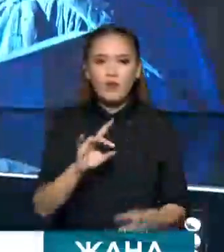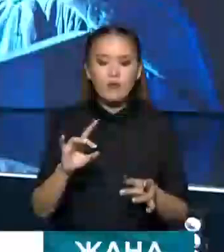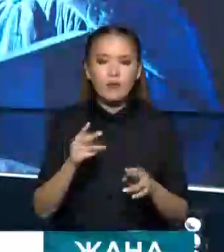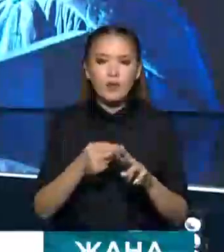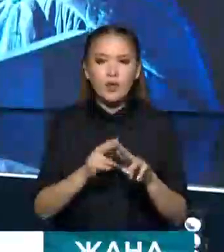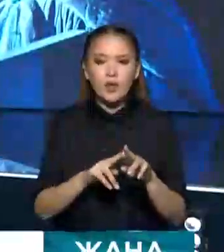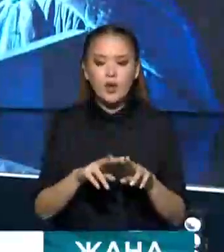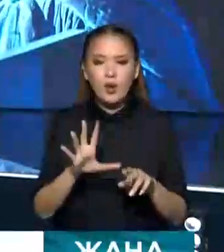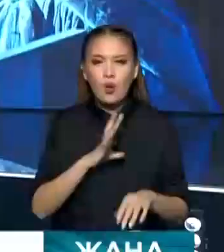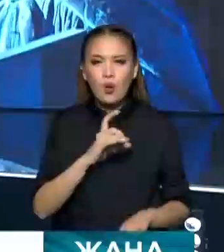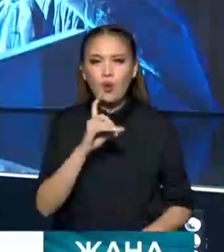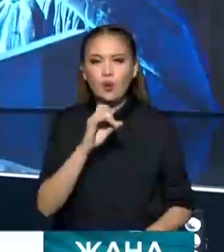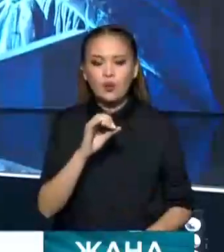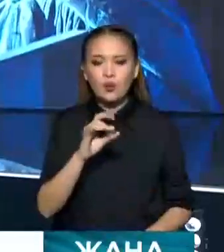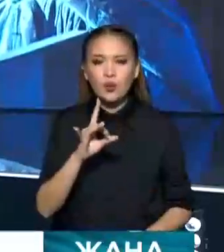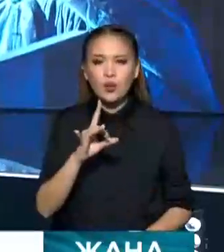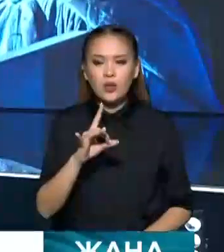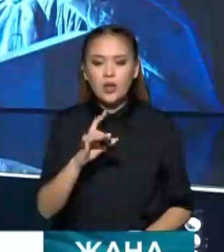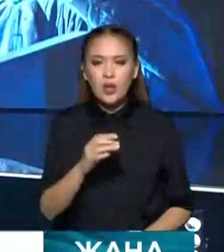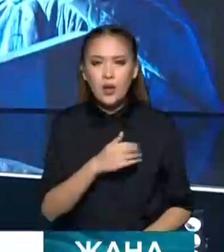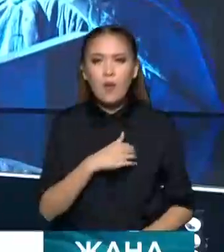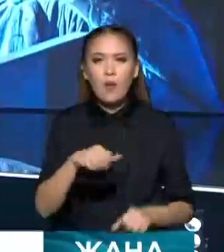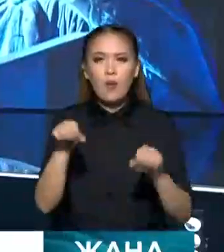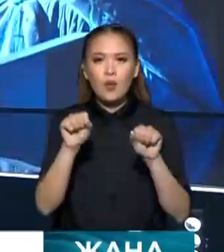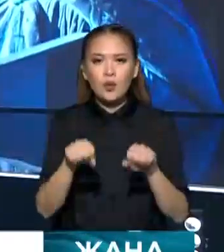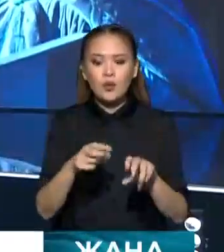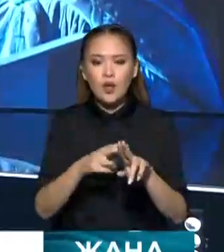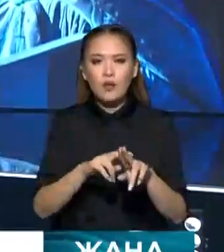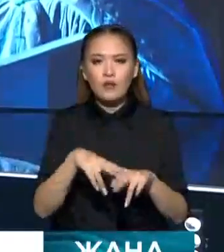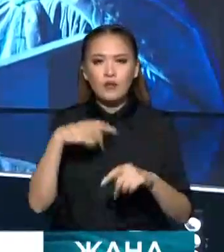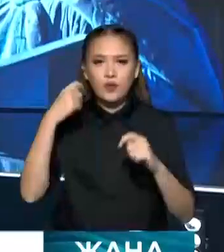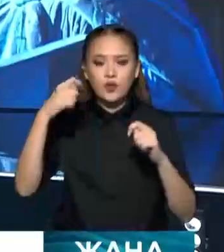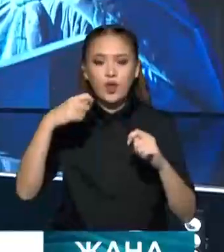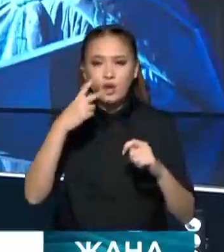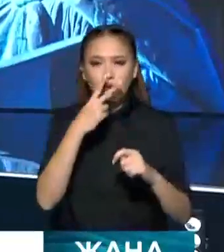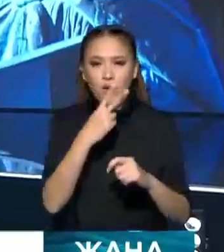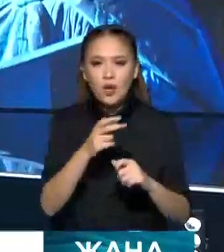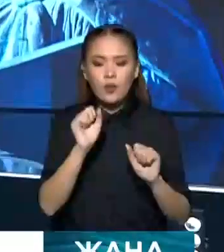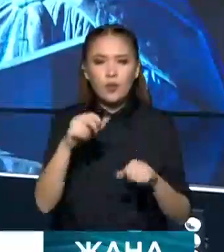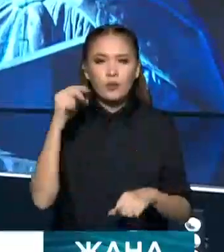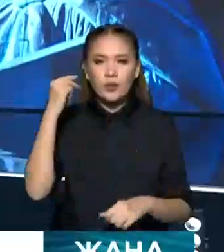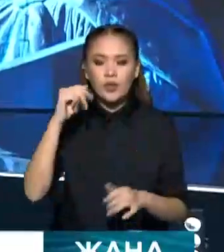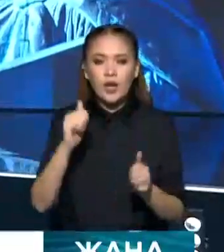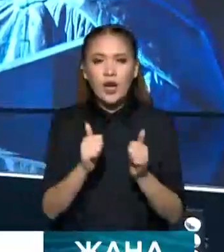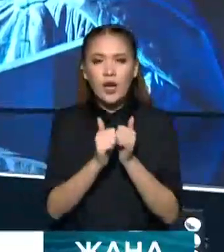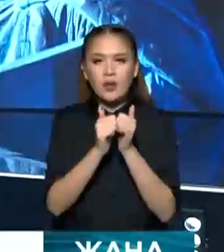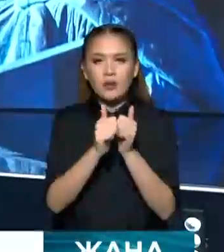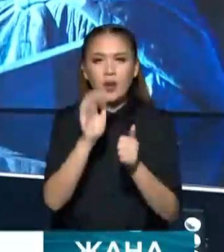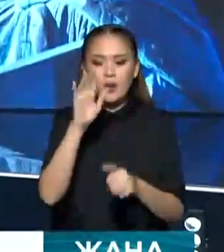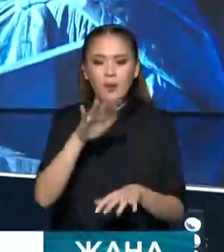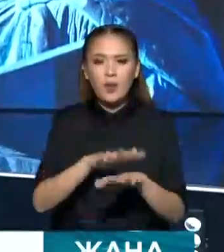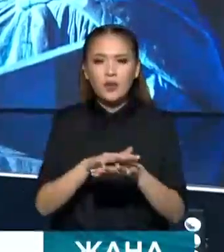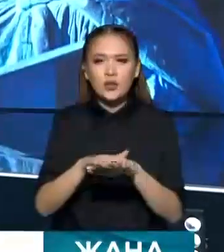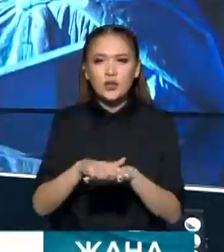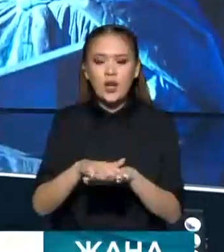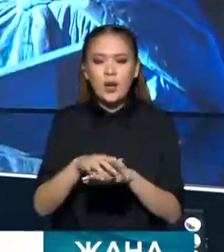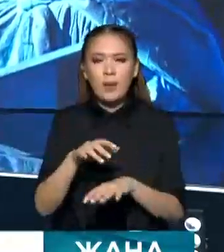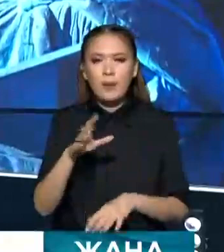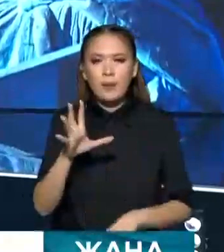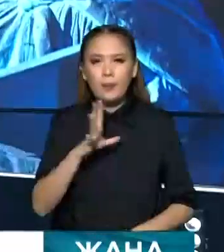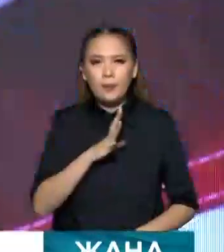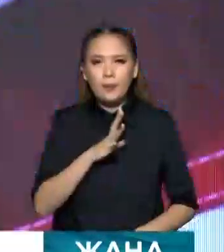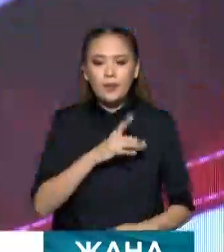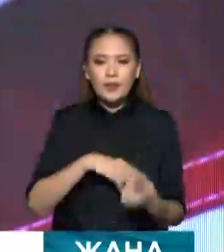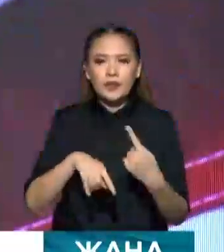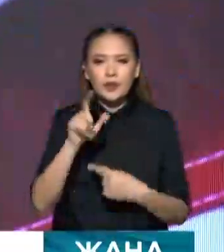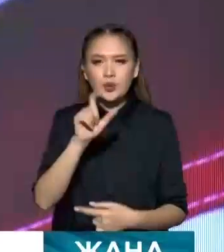инвестициялық қорға айналдыру мүмкіндігі. Жаңа видеода қарап отырсаңыз, президенттің қасында еріп барған ұлттық компаниялардың тікелей басшылары шетелдіктердің